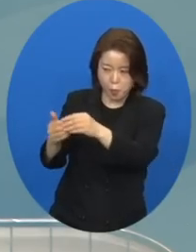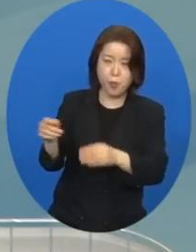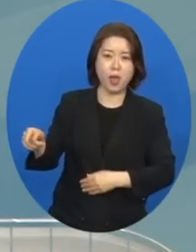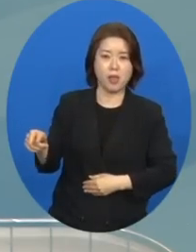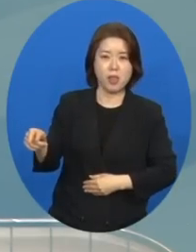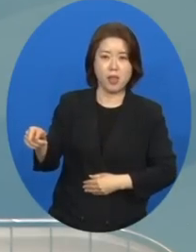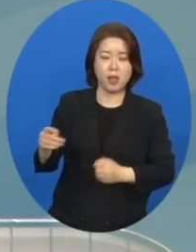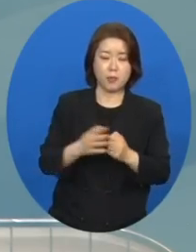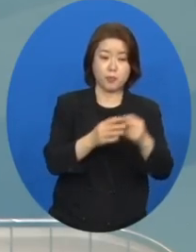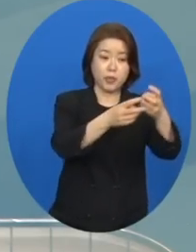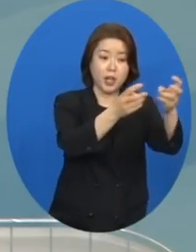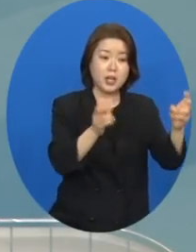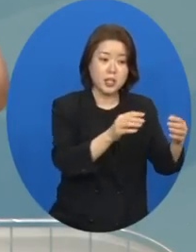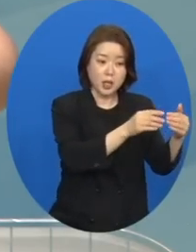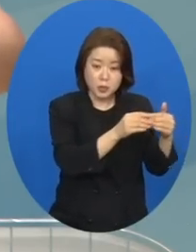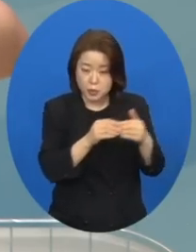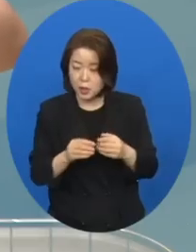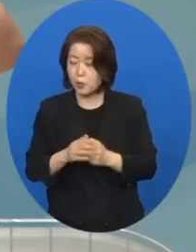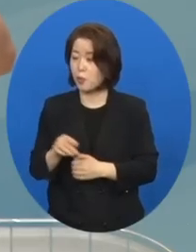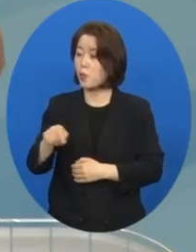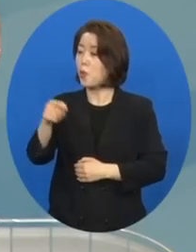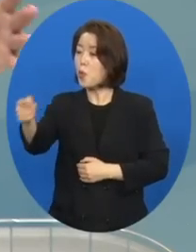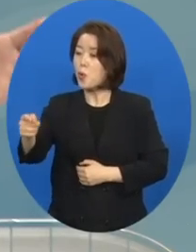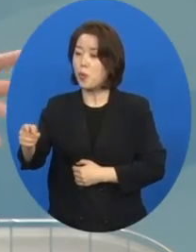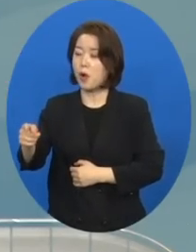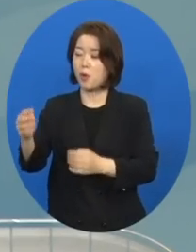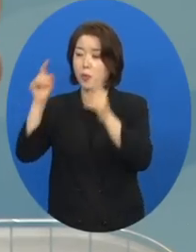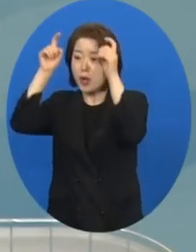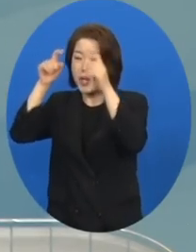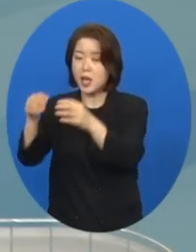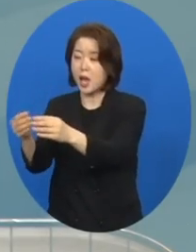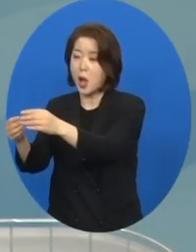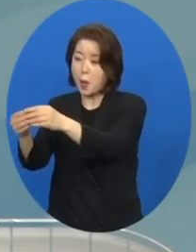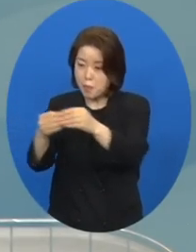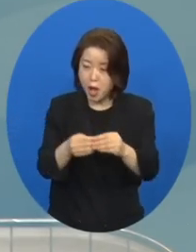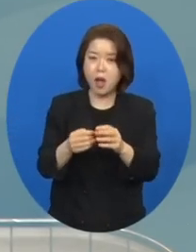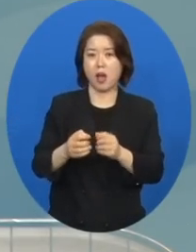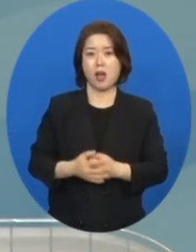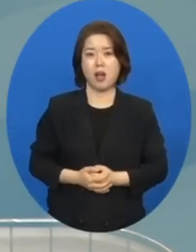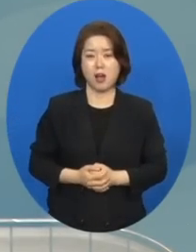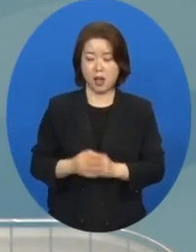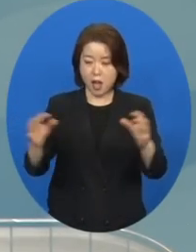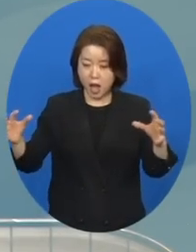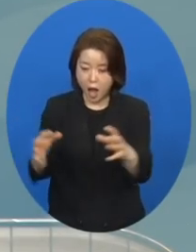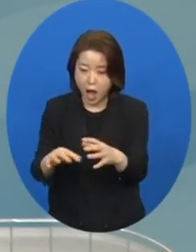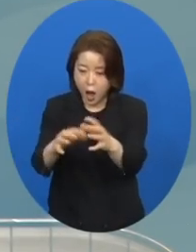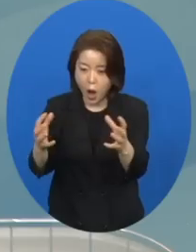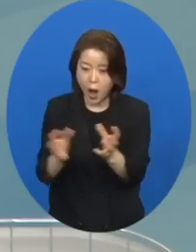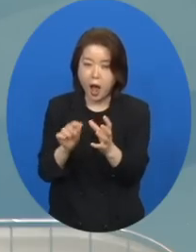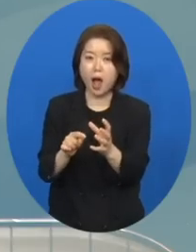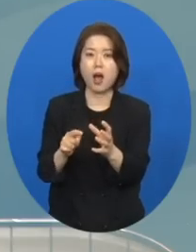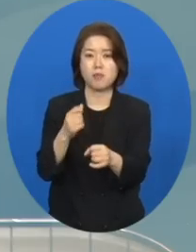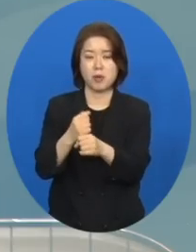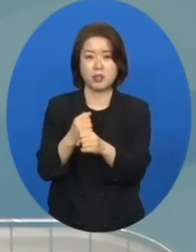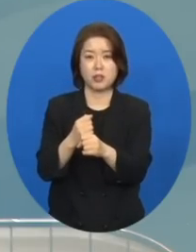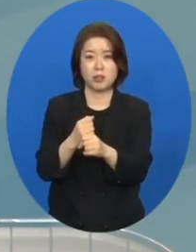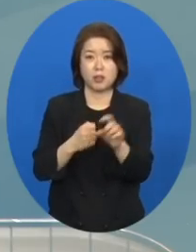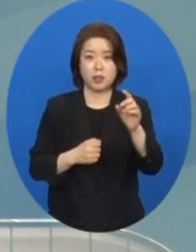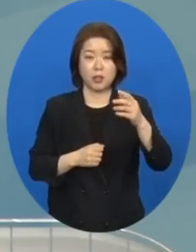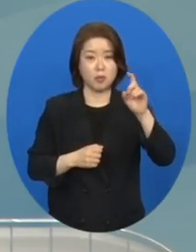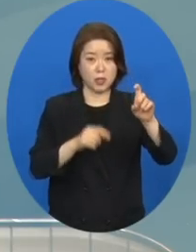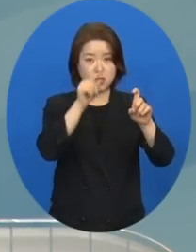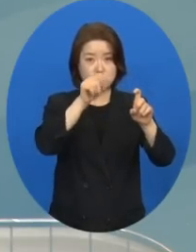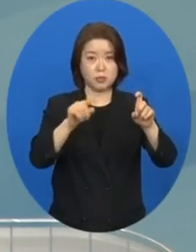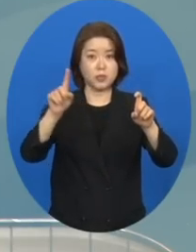일부를 데려오고 약물이 바깥쪽에 있는 이방인들 중에서 배려 와서 한 무리를 이룰 것이다 그 16절에 이에요 자